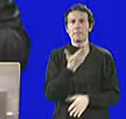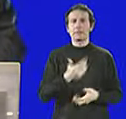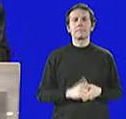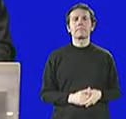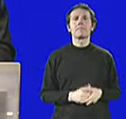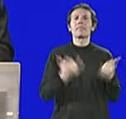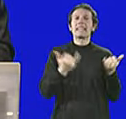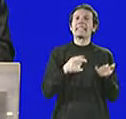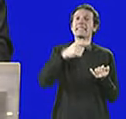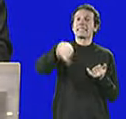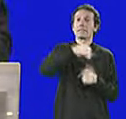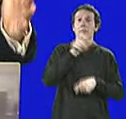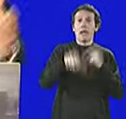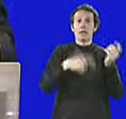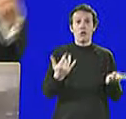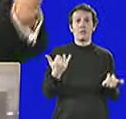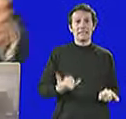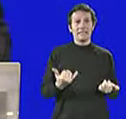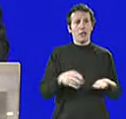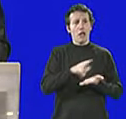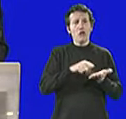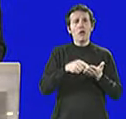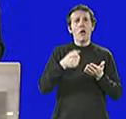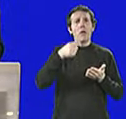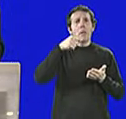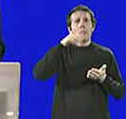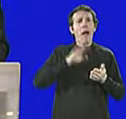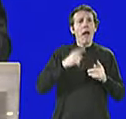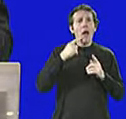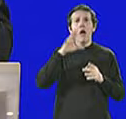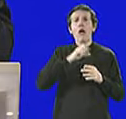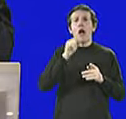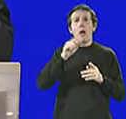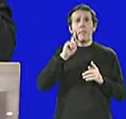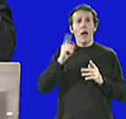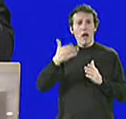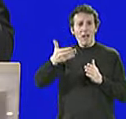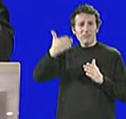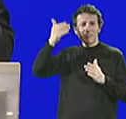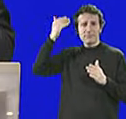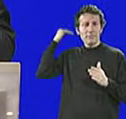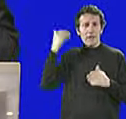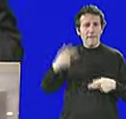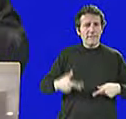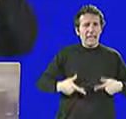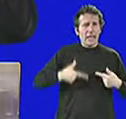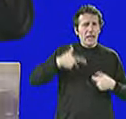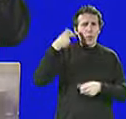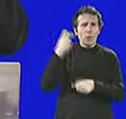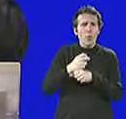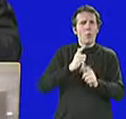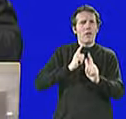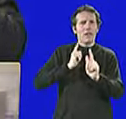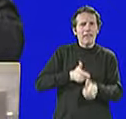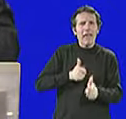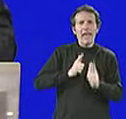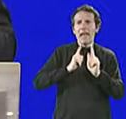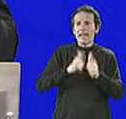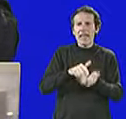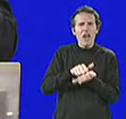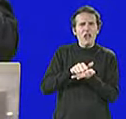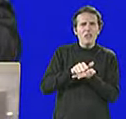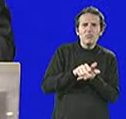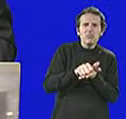région, vos parents, vos grands-parents ont payé tellement cher les guerres qui ont ravagé le